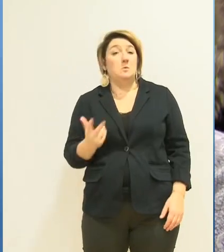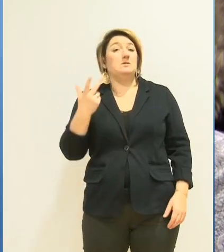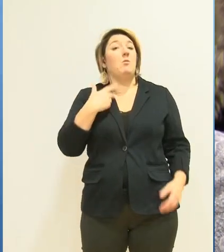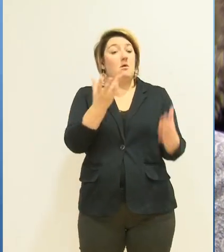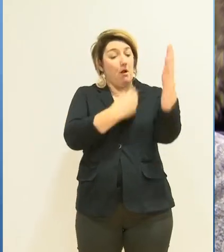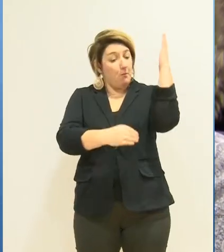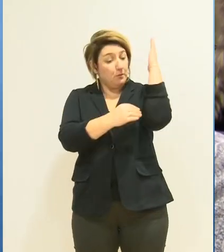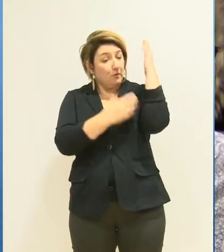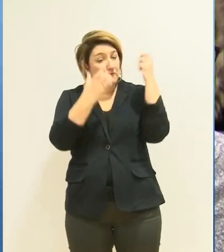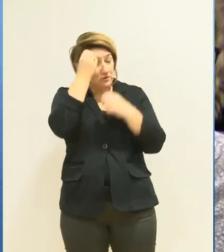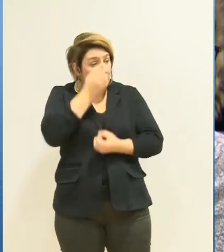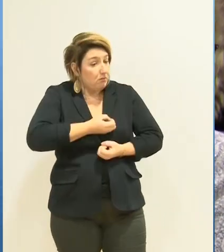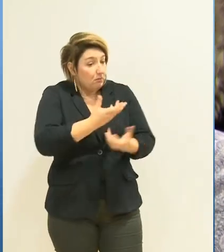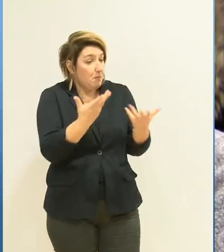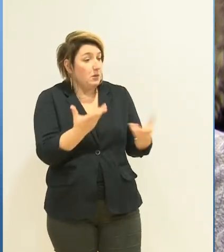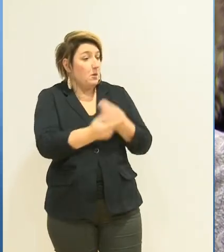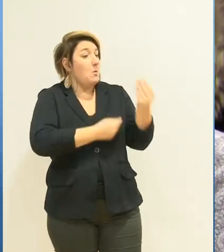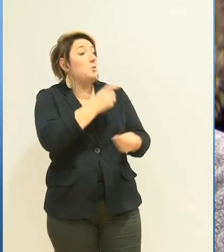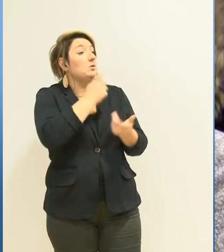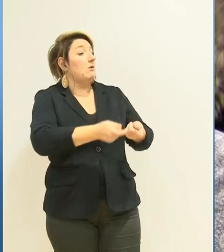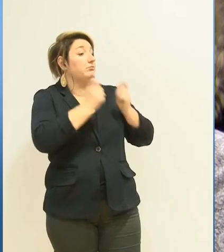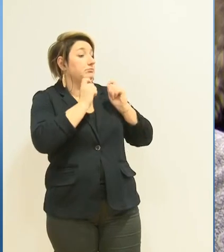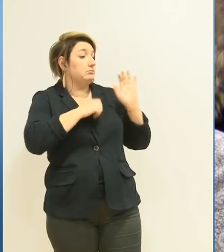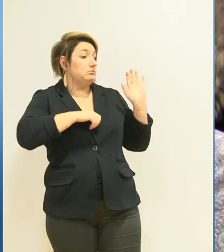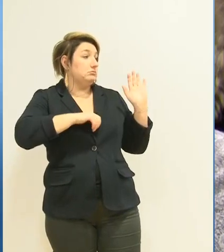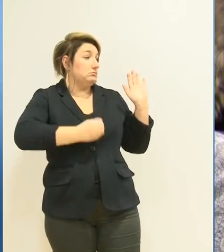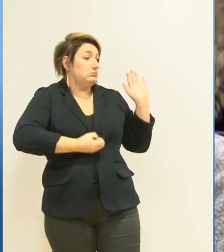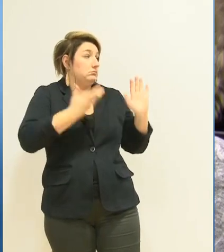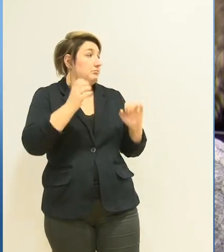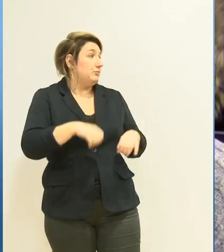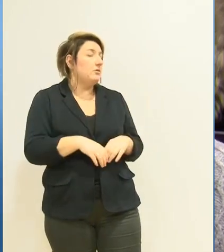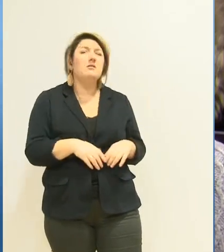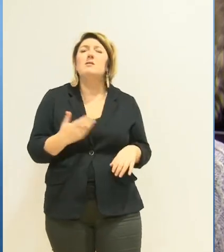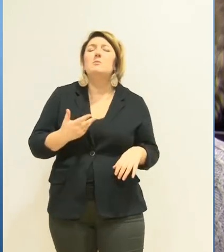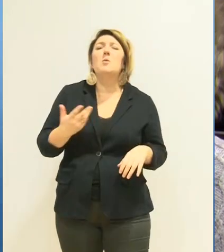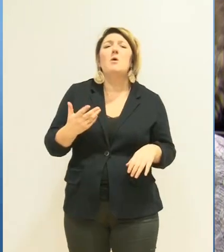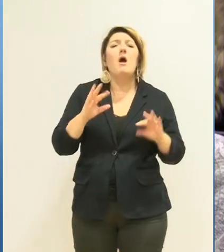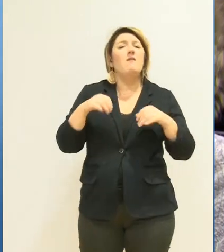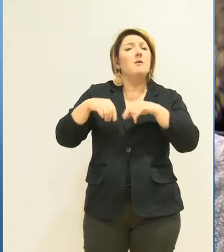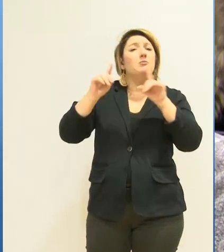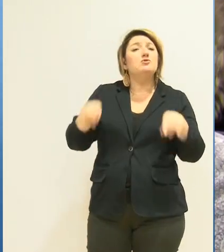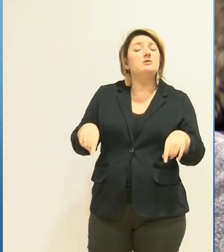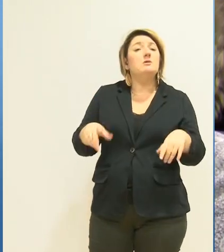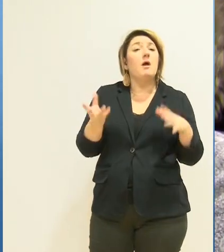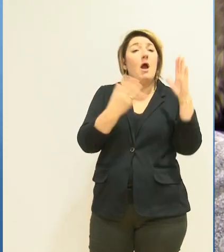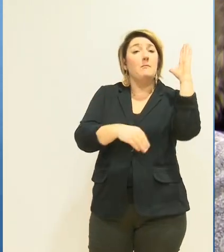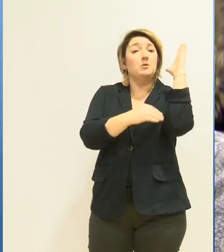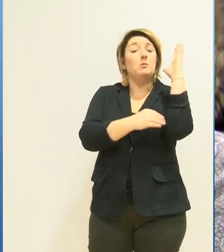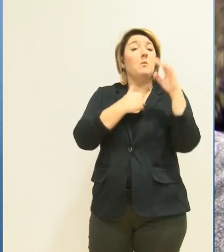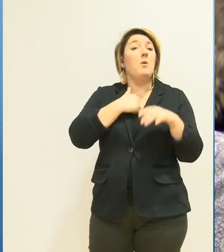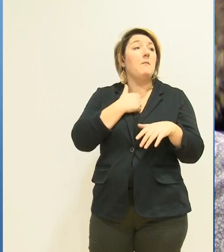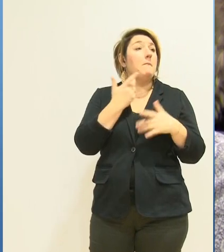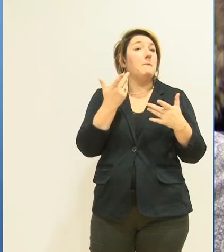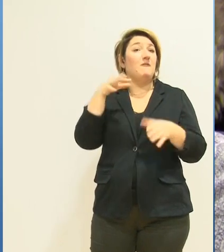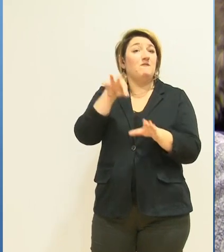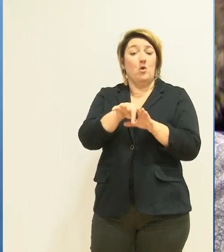parle si c'est maintenant ou quand vous me donnez la parole pour cela sur le budget va écouter l'amendement comme je vais passer à la